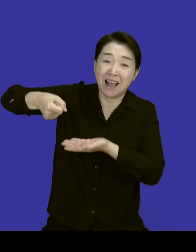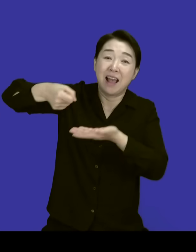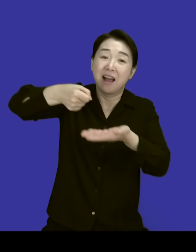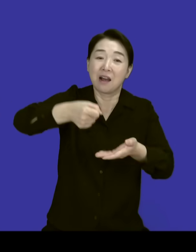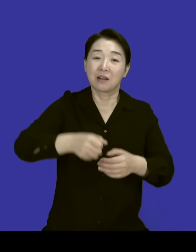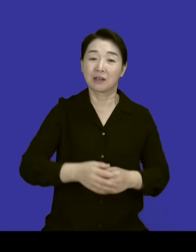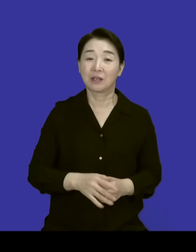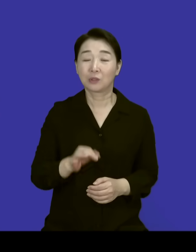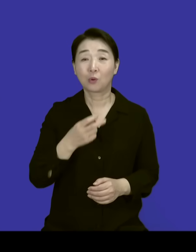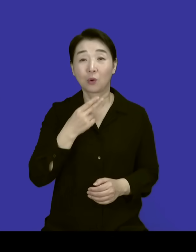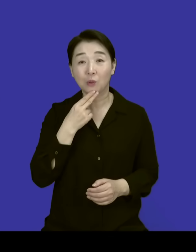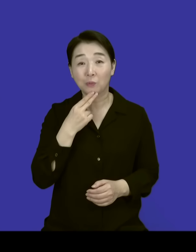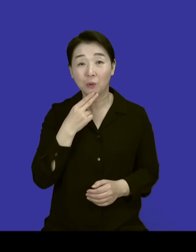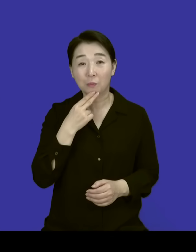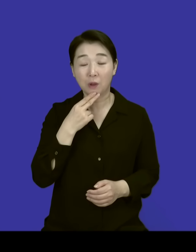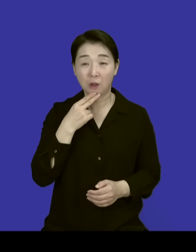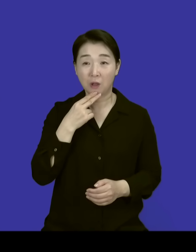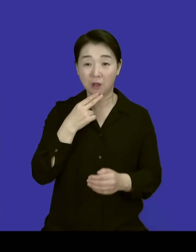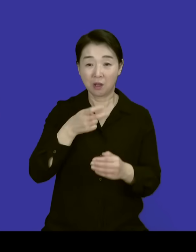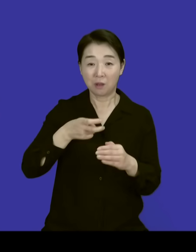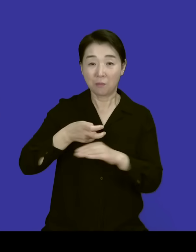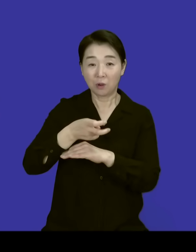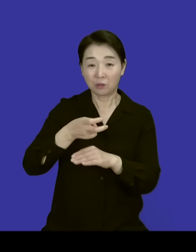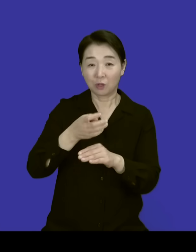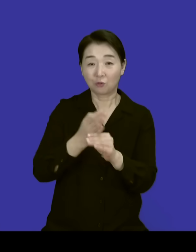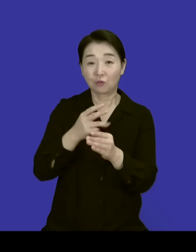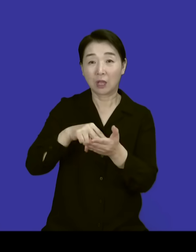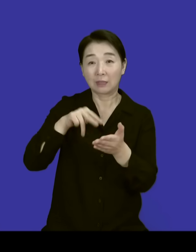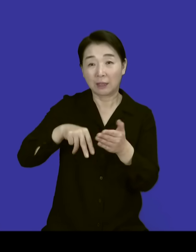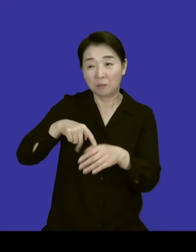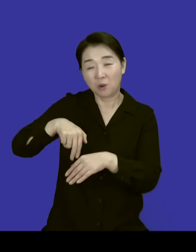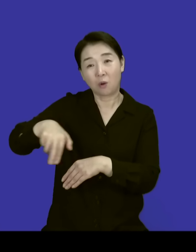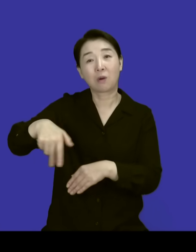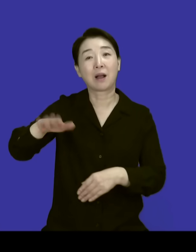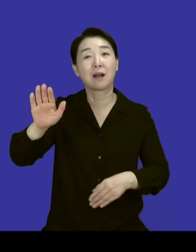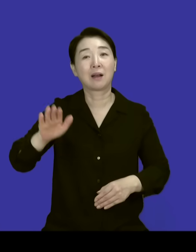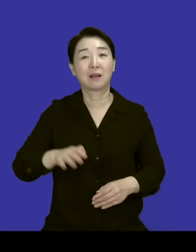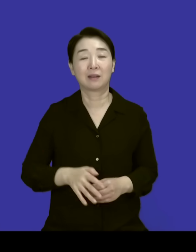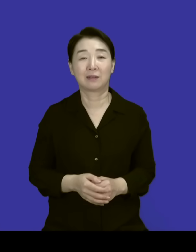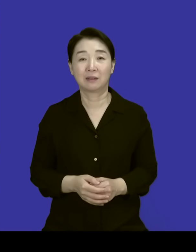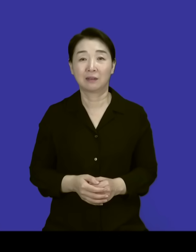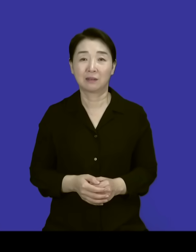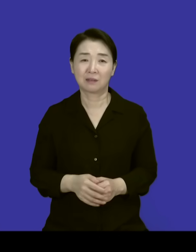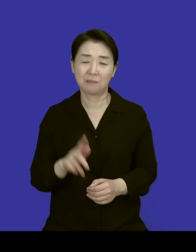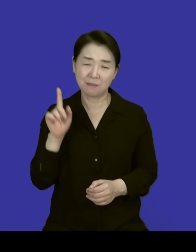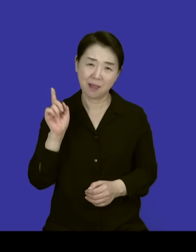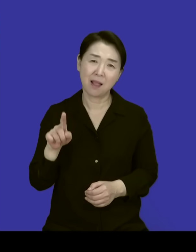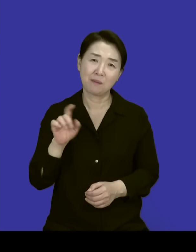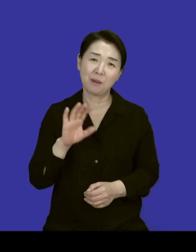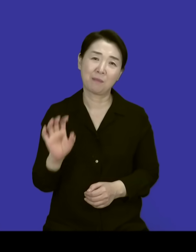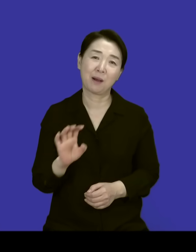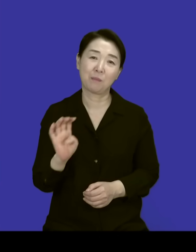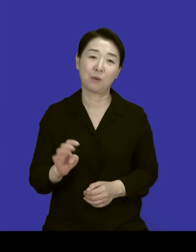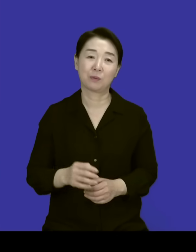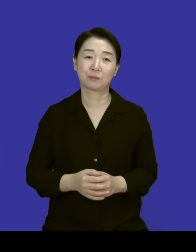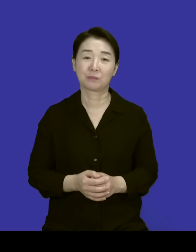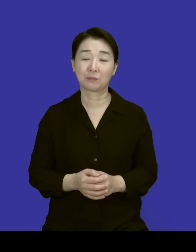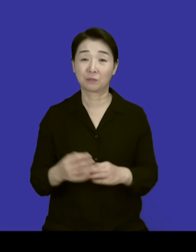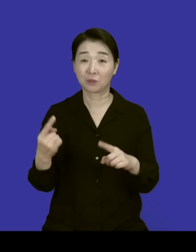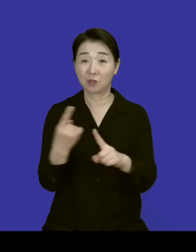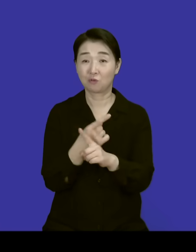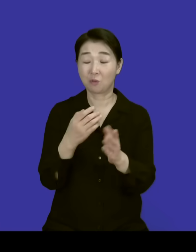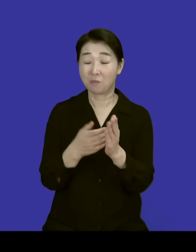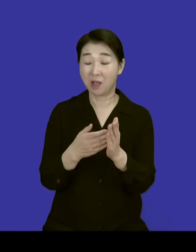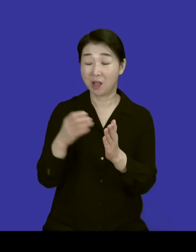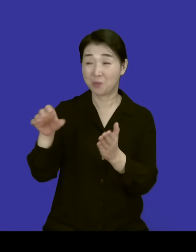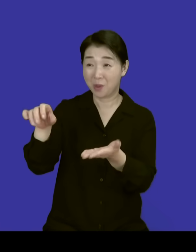뭐 돈 없으면 버스 타고 중간 내리든가 어디서 내려서 걸어가고 네. 그걸 매일 했던 것 같아요. 거의. 고쳐오면 또 하고